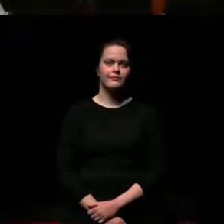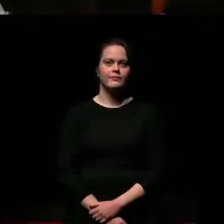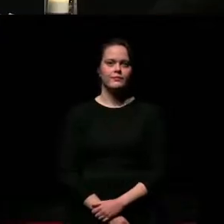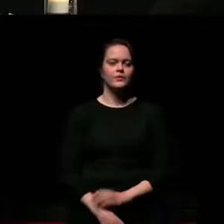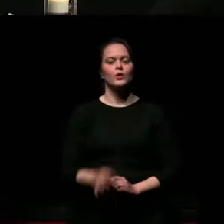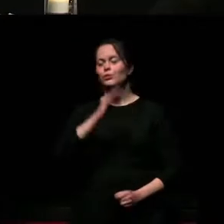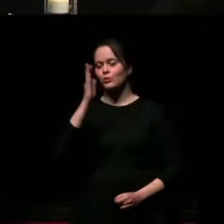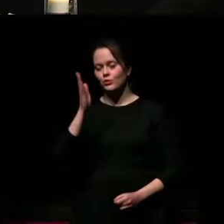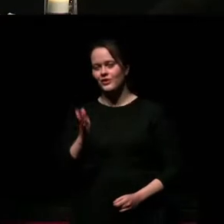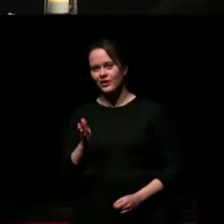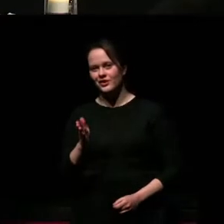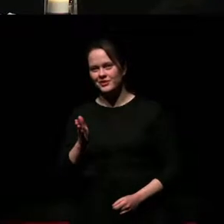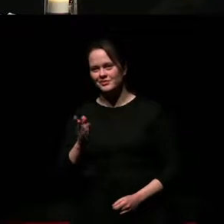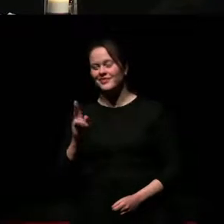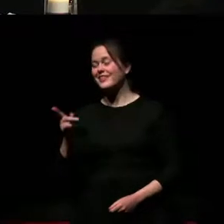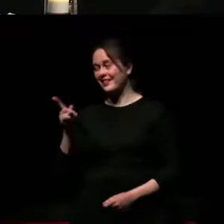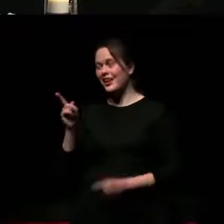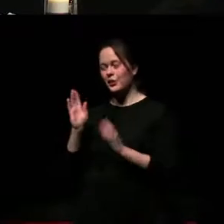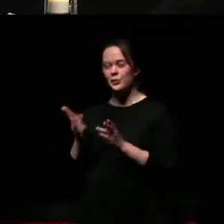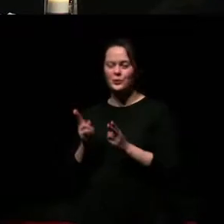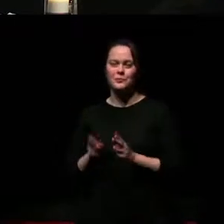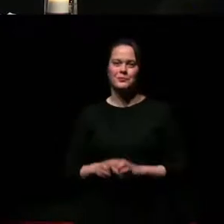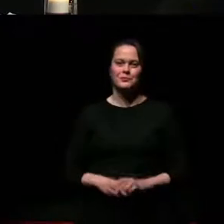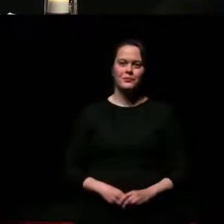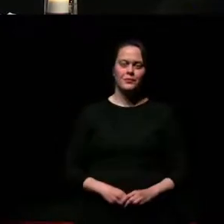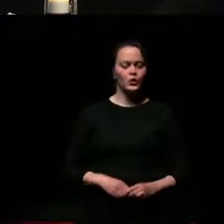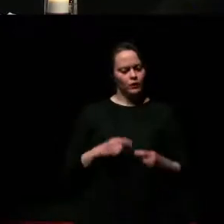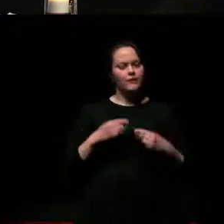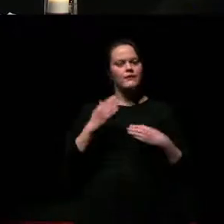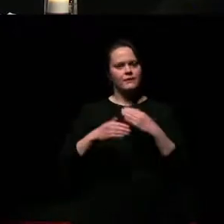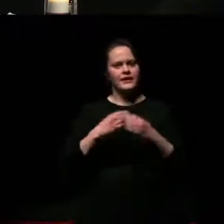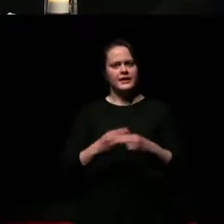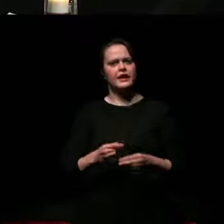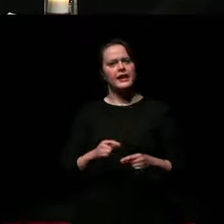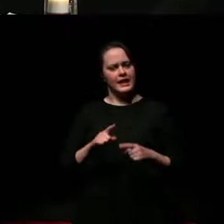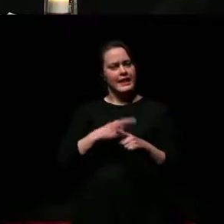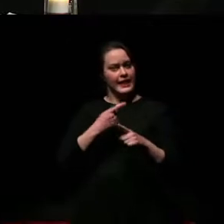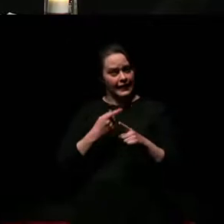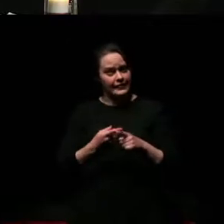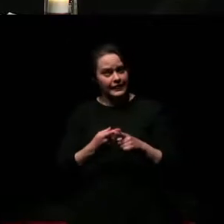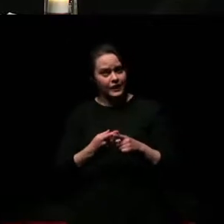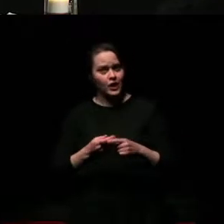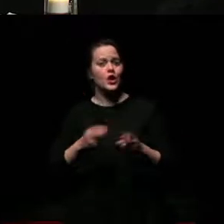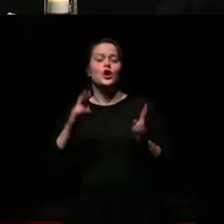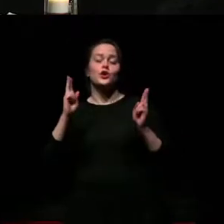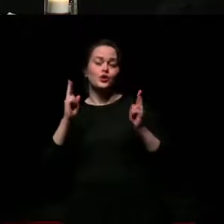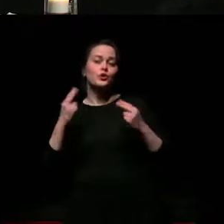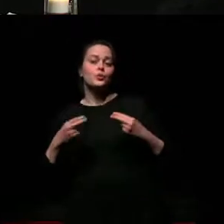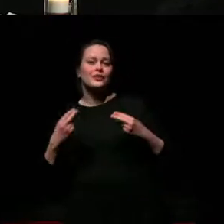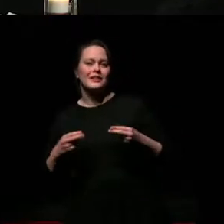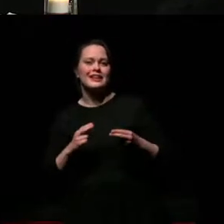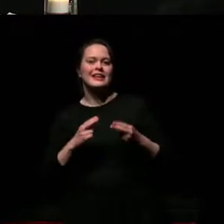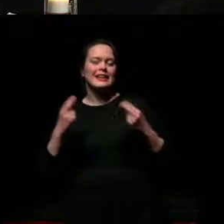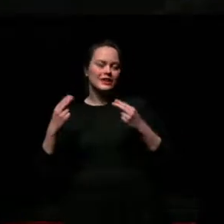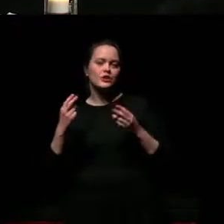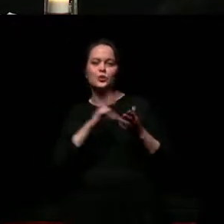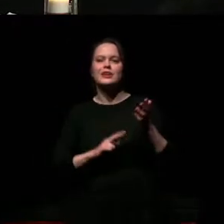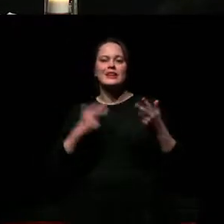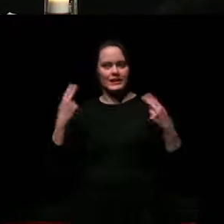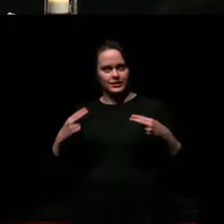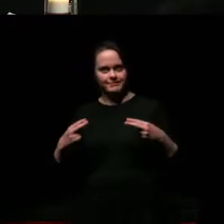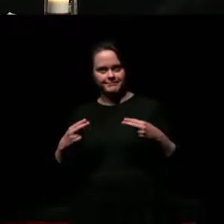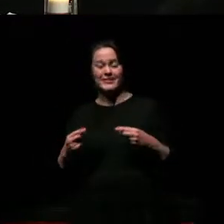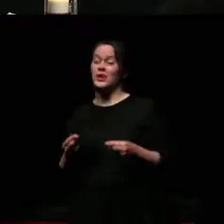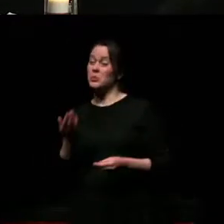Tusen takk for det også. Nå skal vi altså videre til nok et kunstnerisk innslag. Noe av det kjekkeste med festmøtet er jo at det er mye kunstnerisk